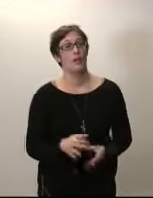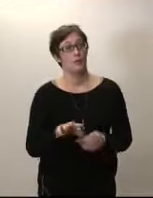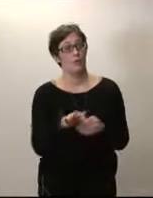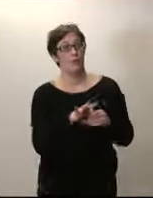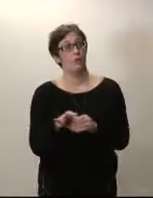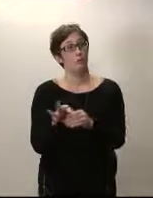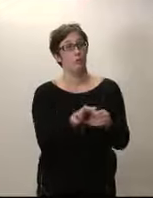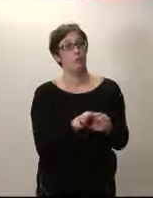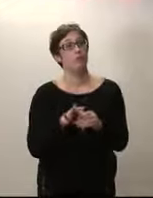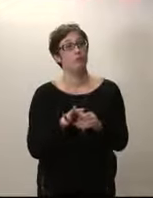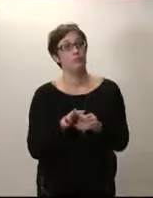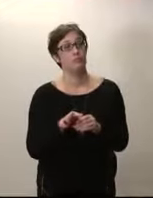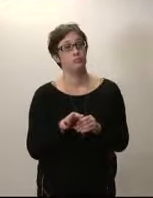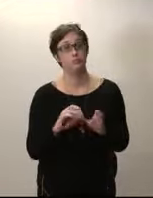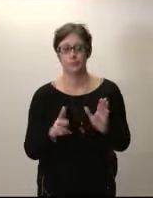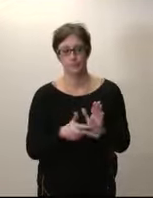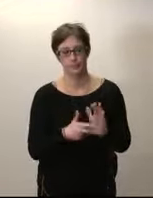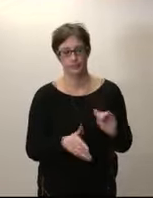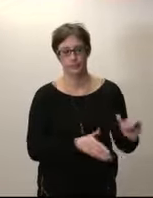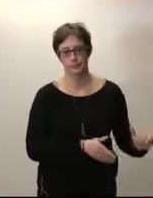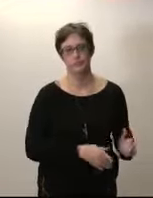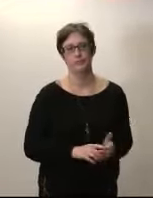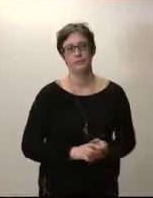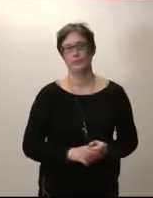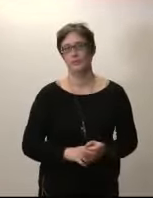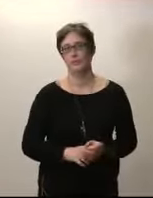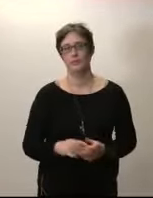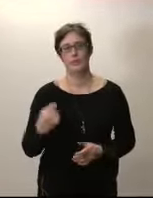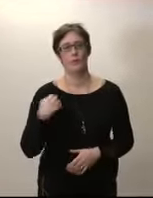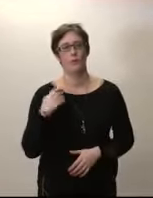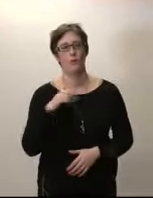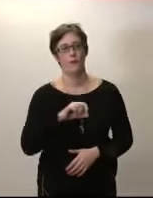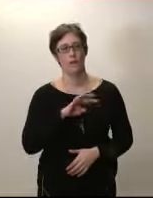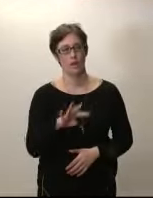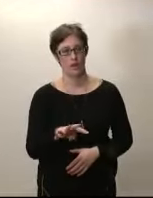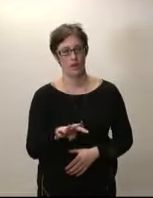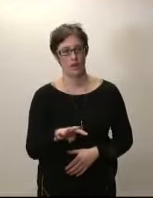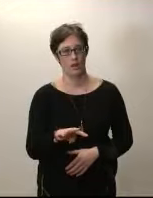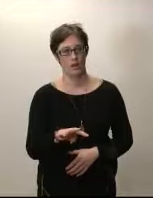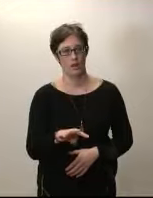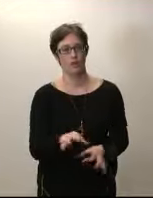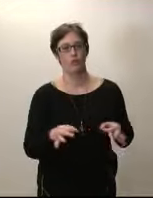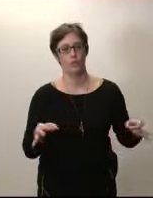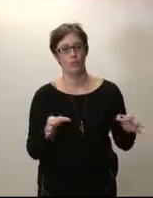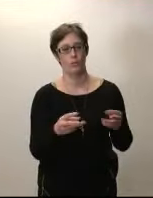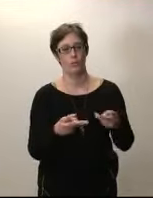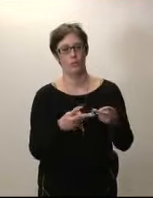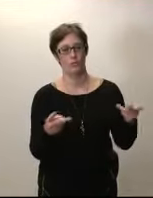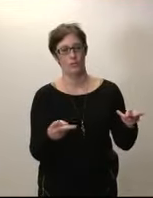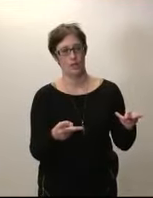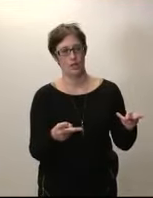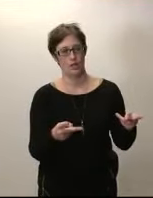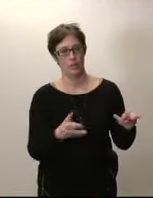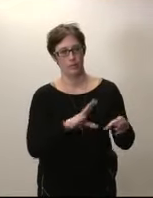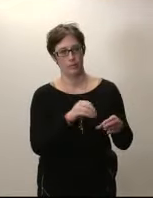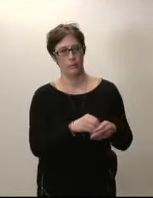suppose. Point numéro 24, Monsieur Schreiber, déclassement du domaine public communal de terrain situé à l'angle des rues